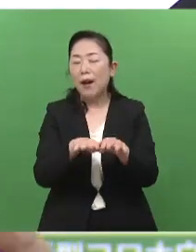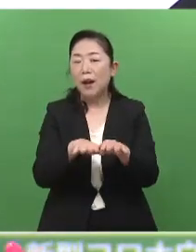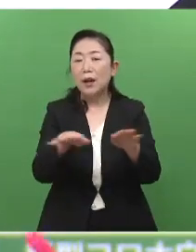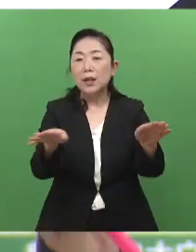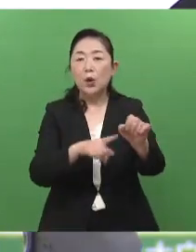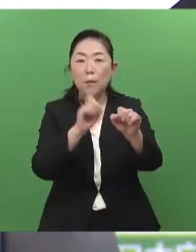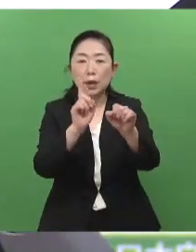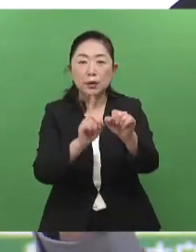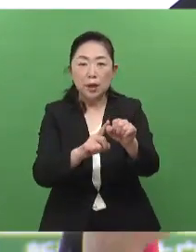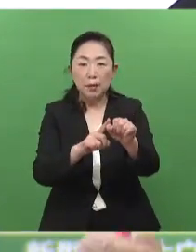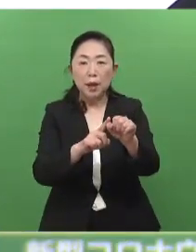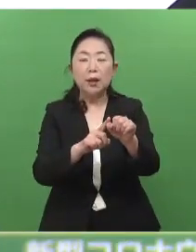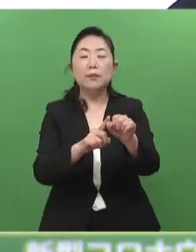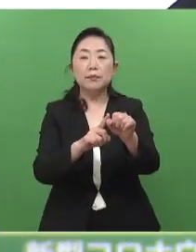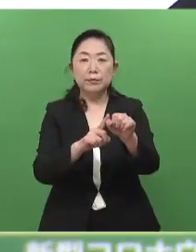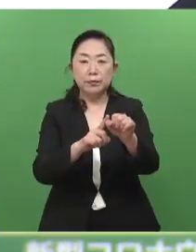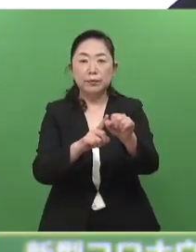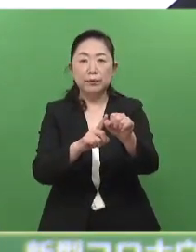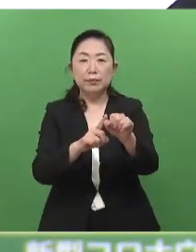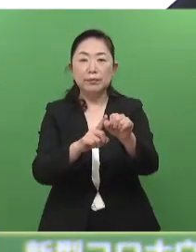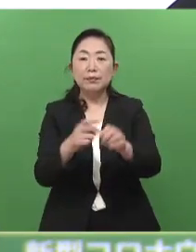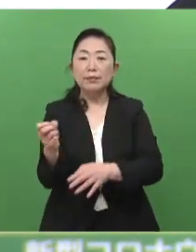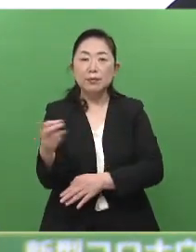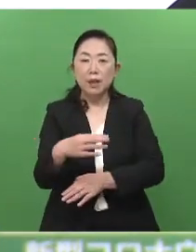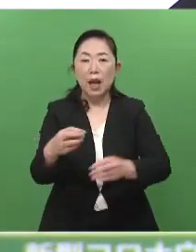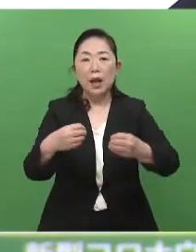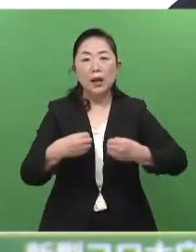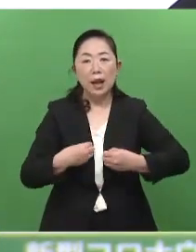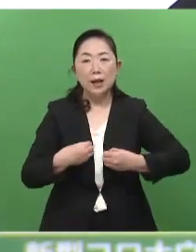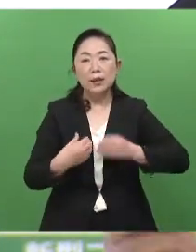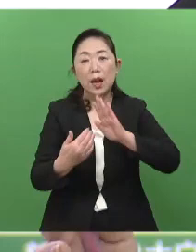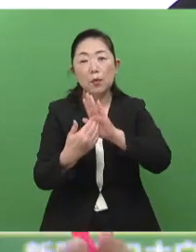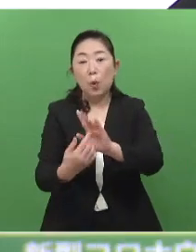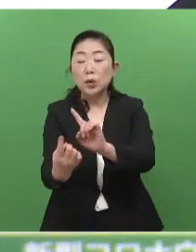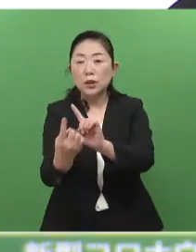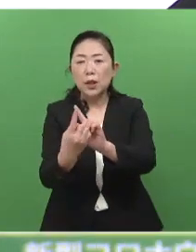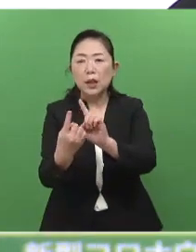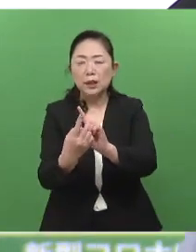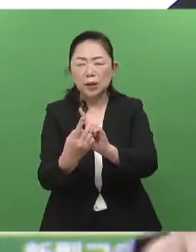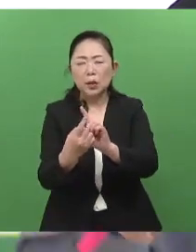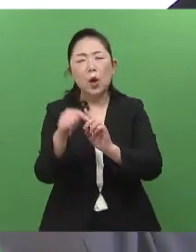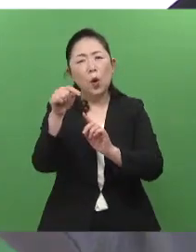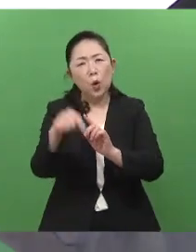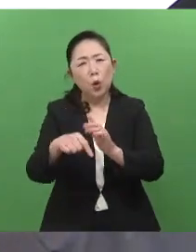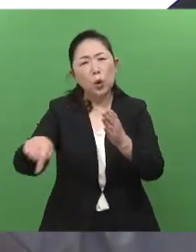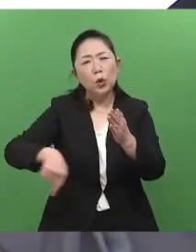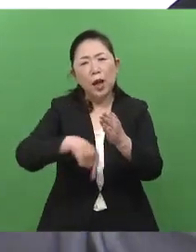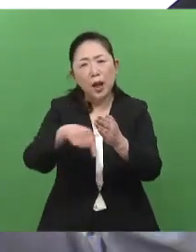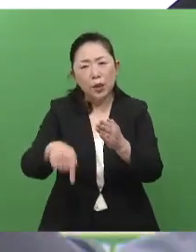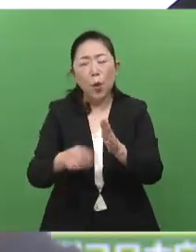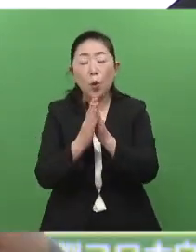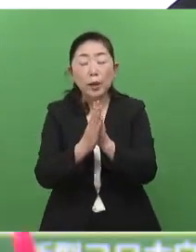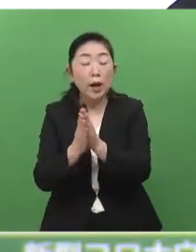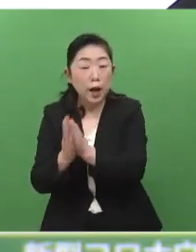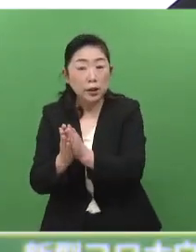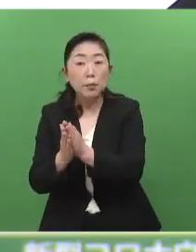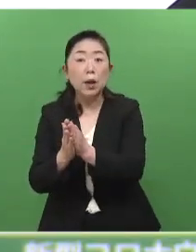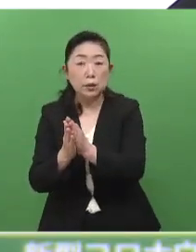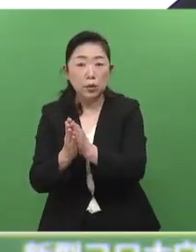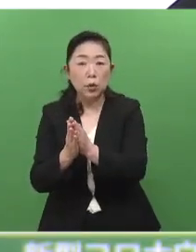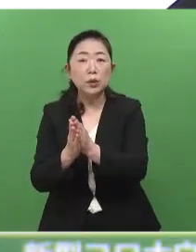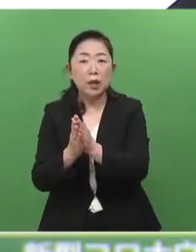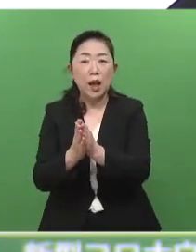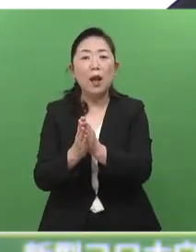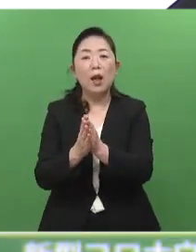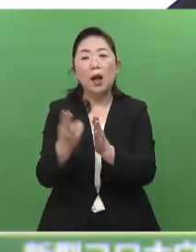そしてまたそこでの、感染防止対策はこうしてくださいといったような呼びかけをずっと東